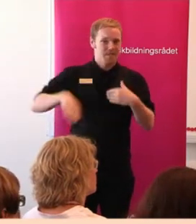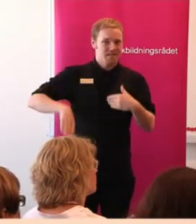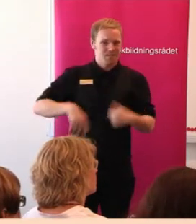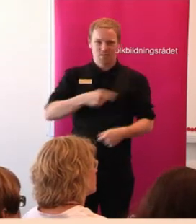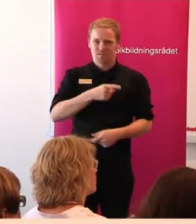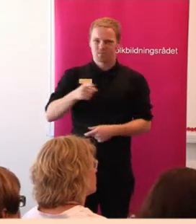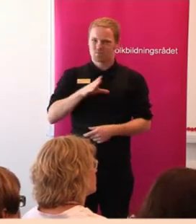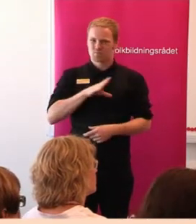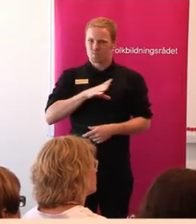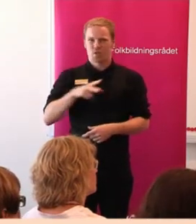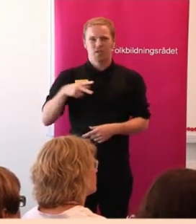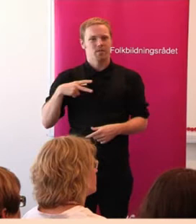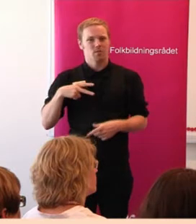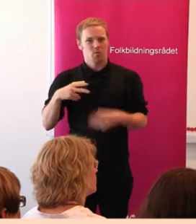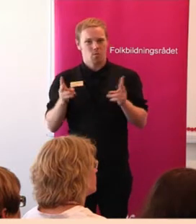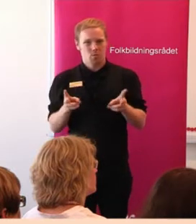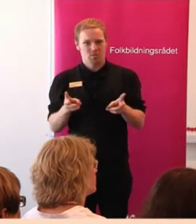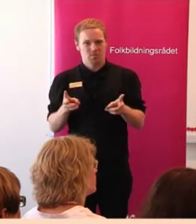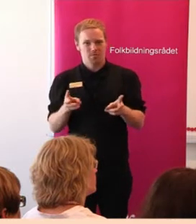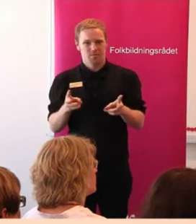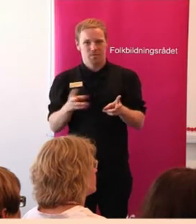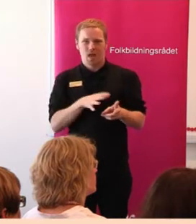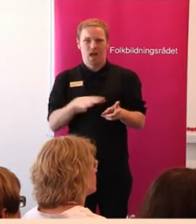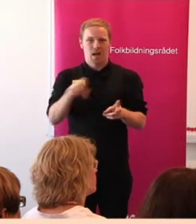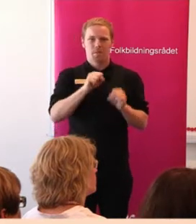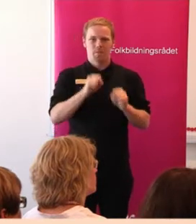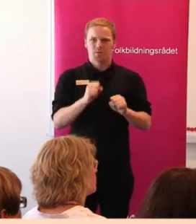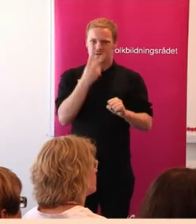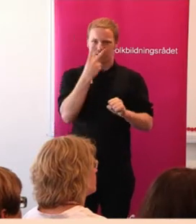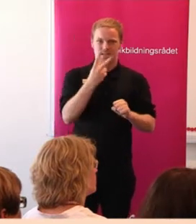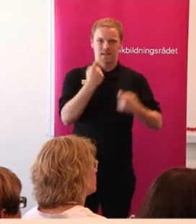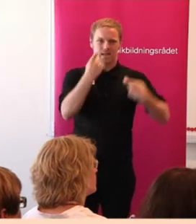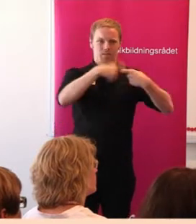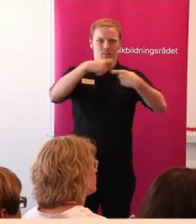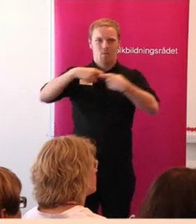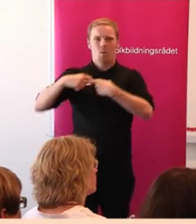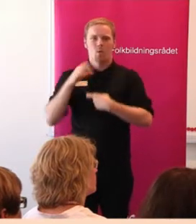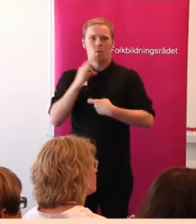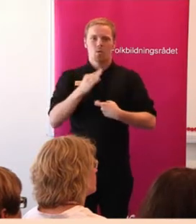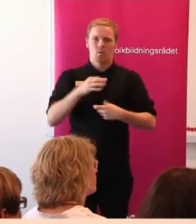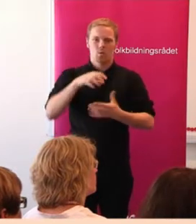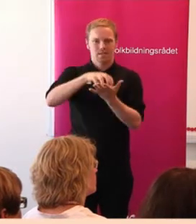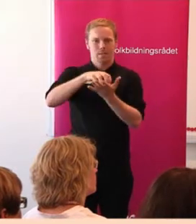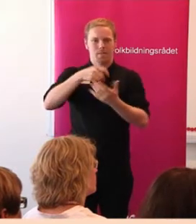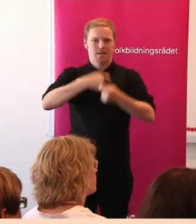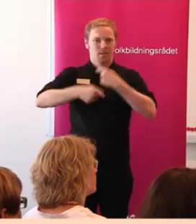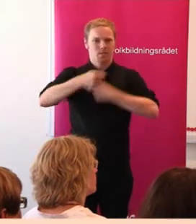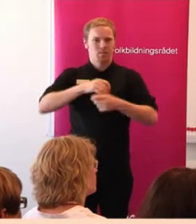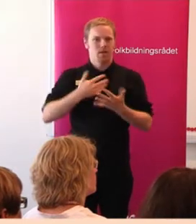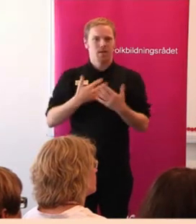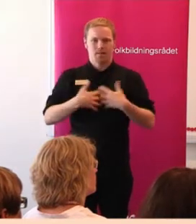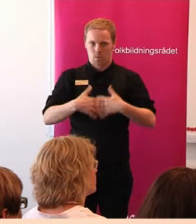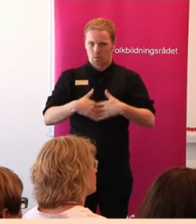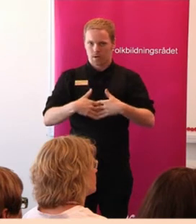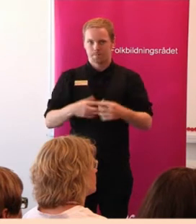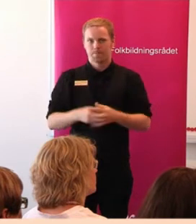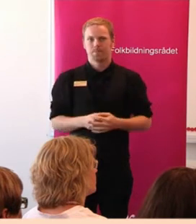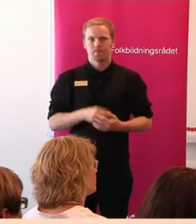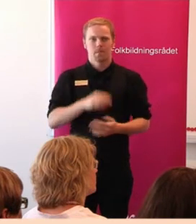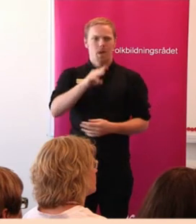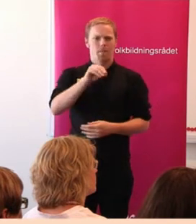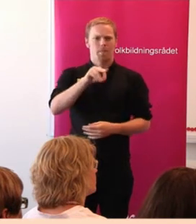igenom så måste alla vara med och alla se sambandet i hur vi använder samhällets ekonomi. Marginaleffekten att få en ung person